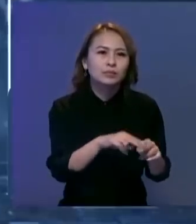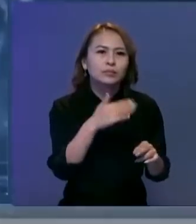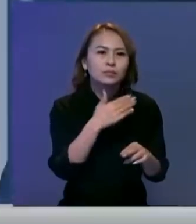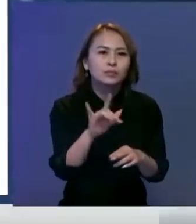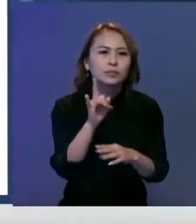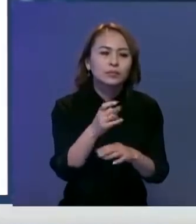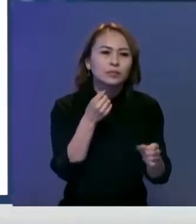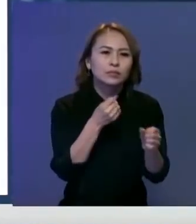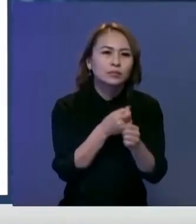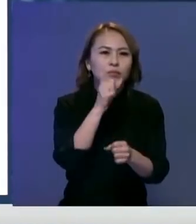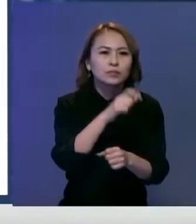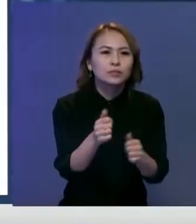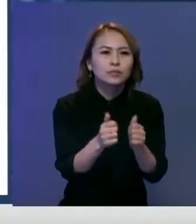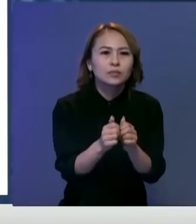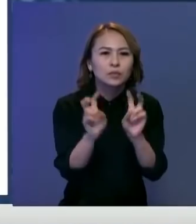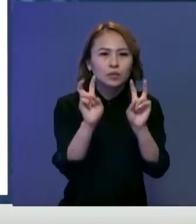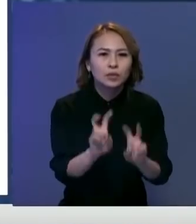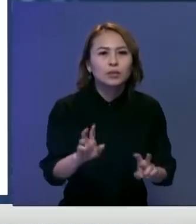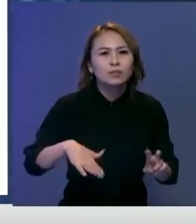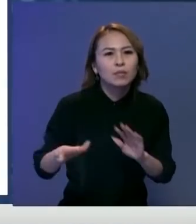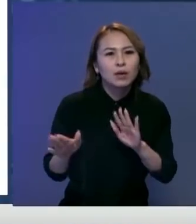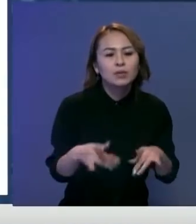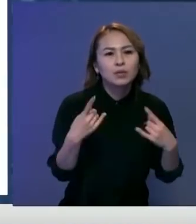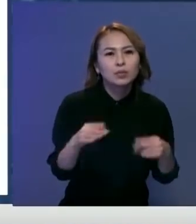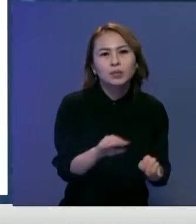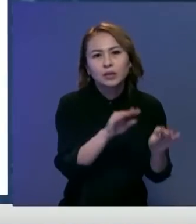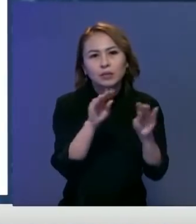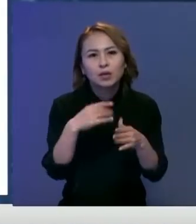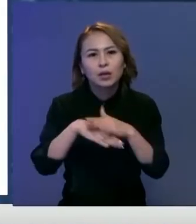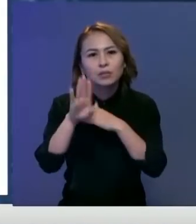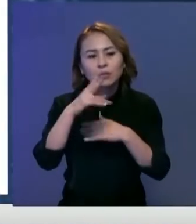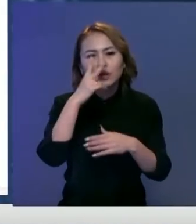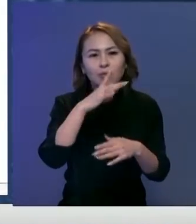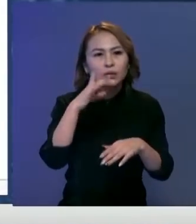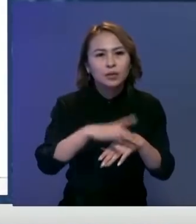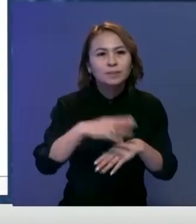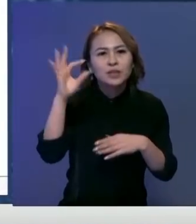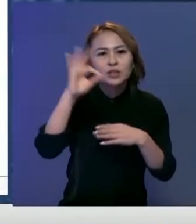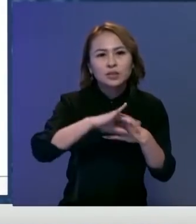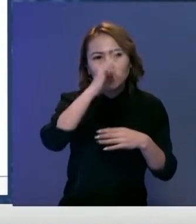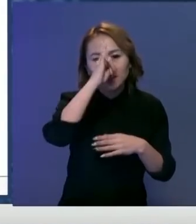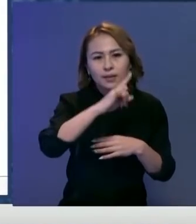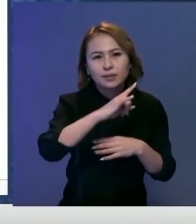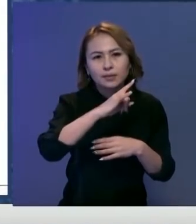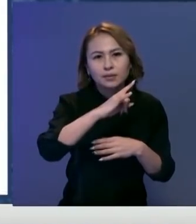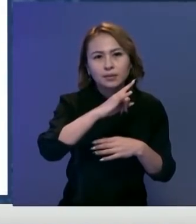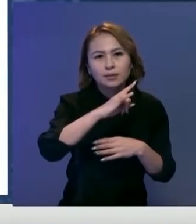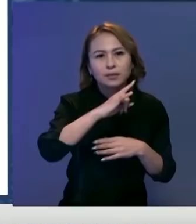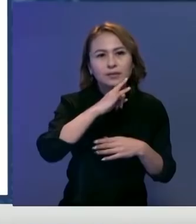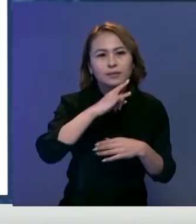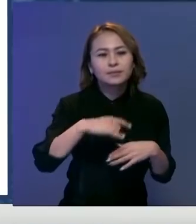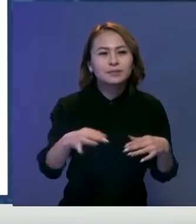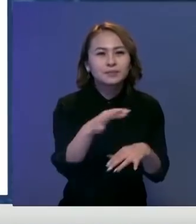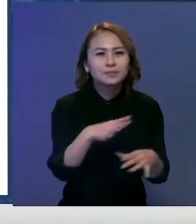ол, боз баланы қаққан жүргіз үшінің жанында отырып кейін басқа көлікпен кетіп қалғаны белгілі болады. Содан кейін шығыс